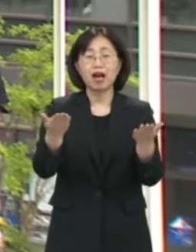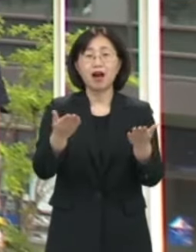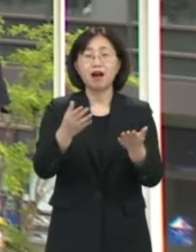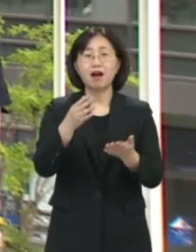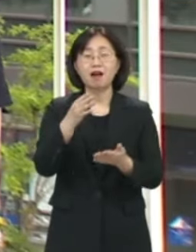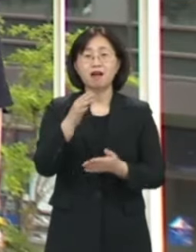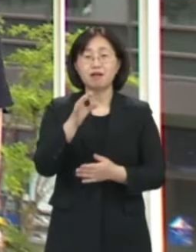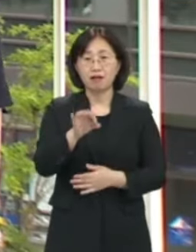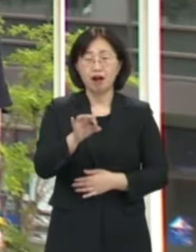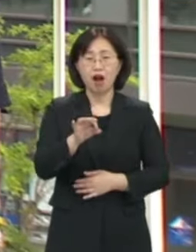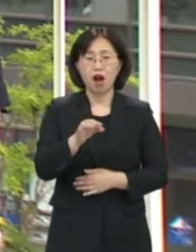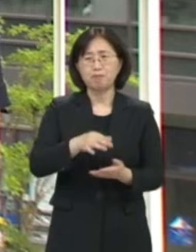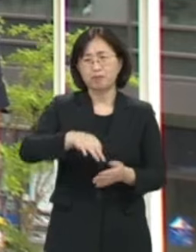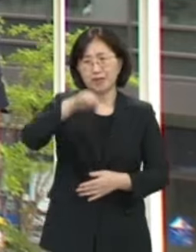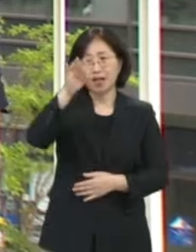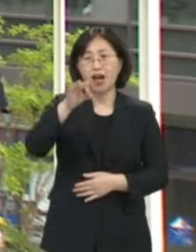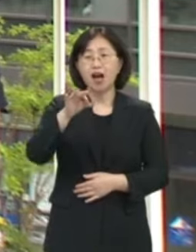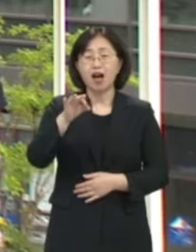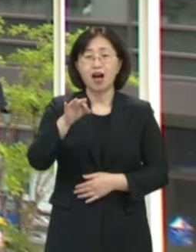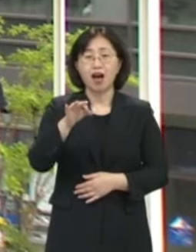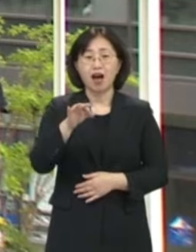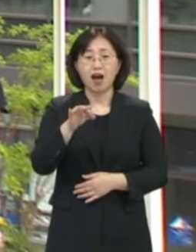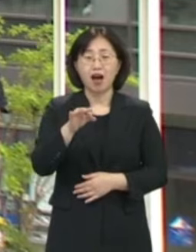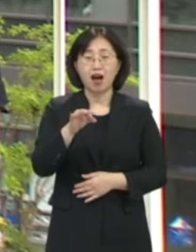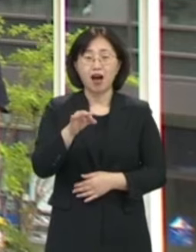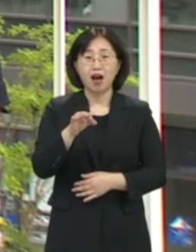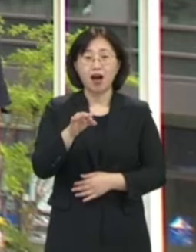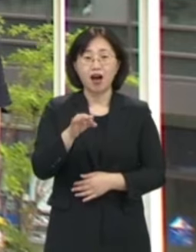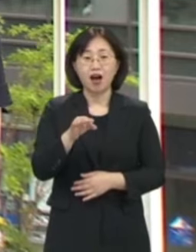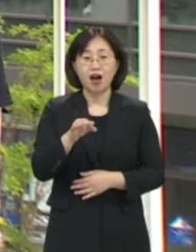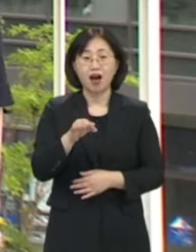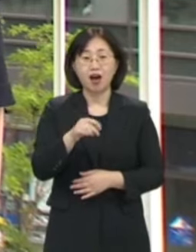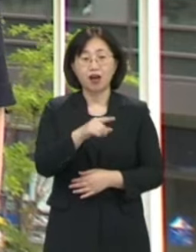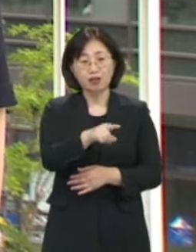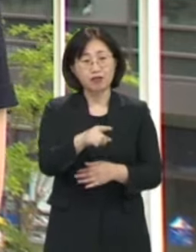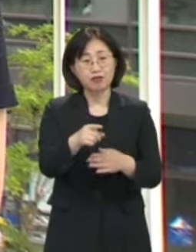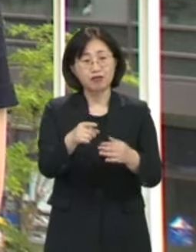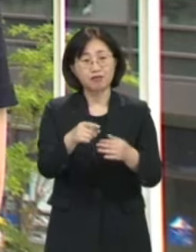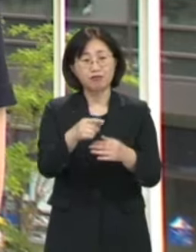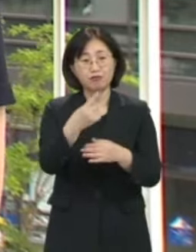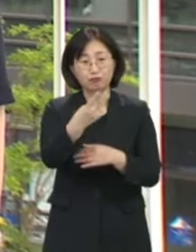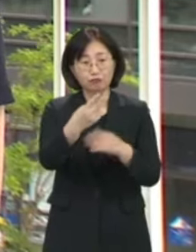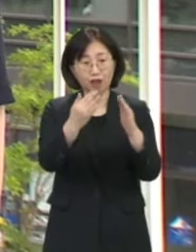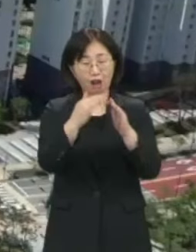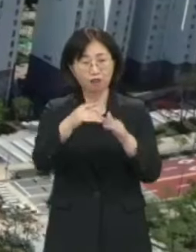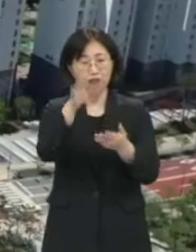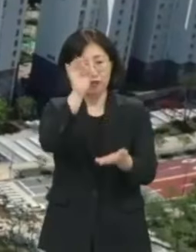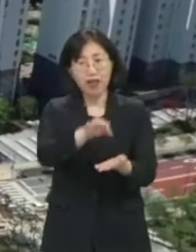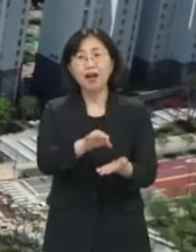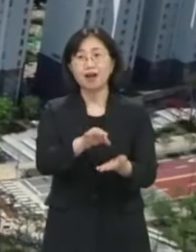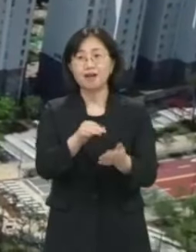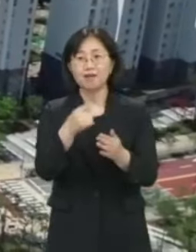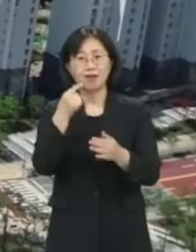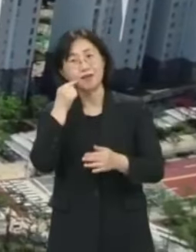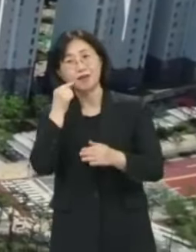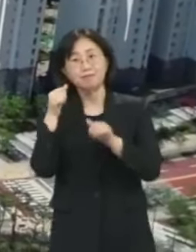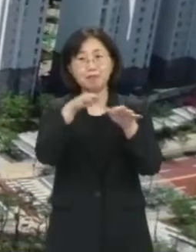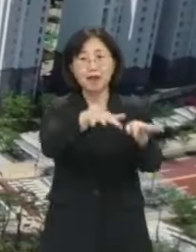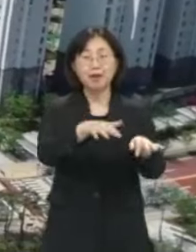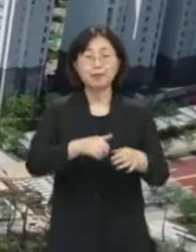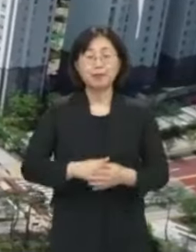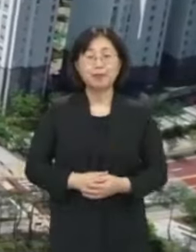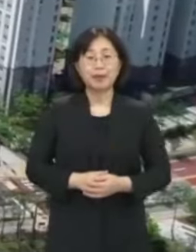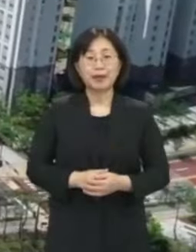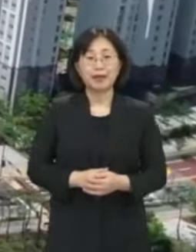1,200만 원대 형성되어 있는 세종 무순위 청약 물량의 가격이 저렴해 보인 것도 인기 이유입니다. 세종시의 무순위